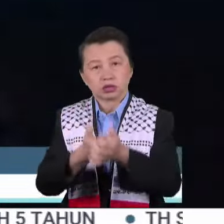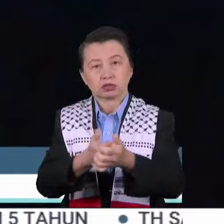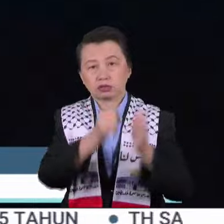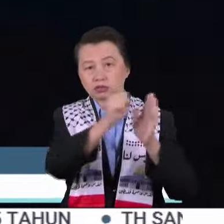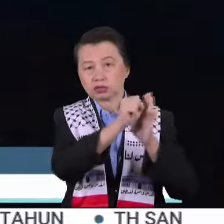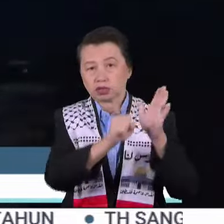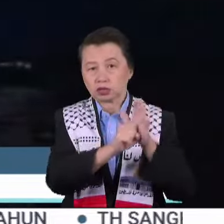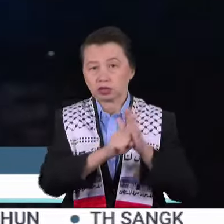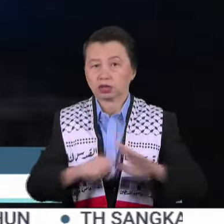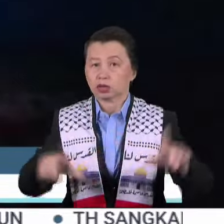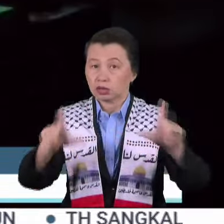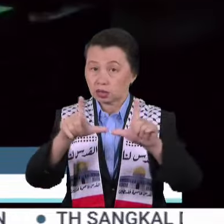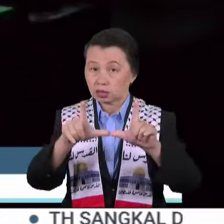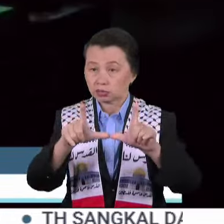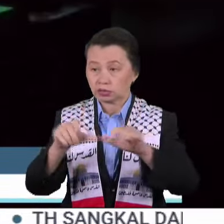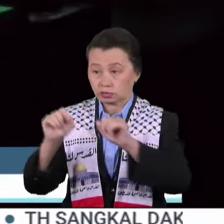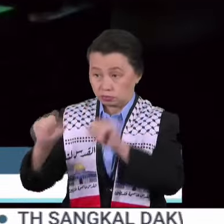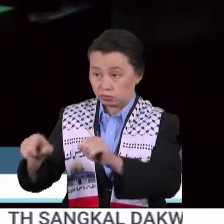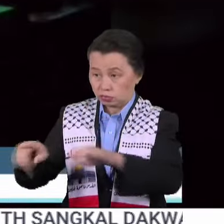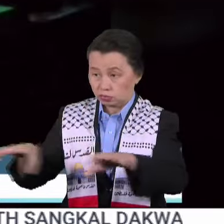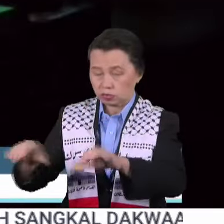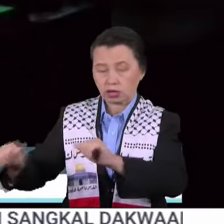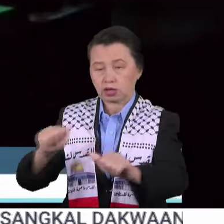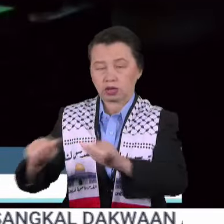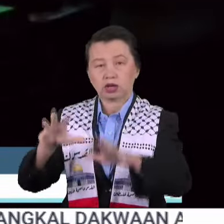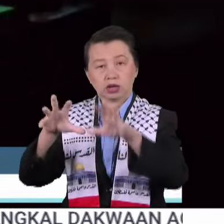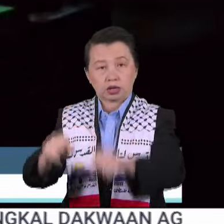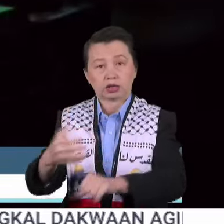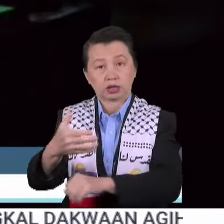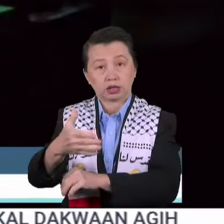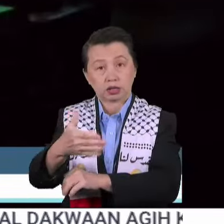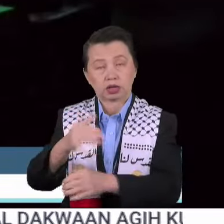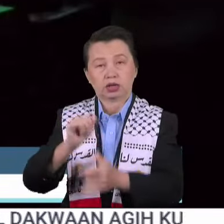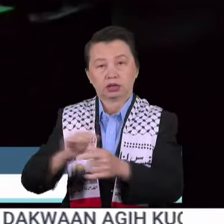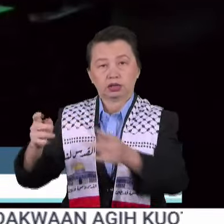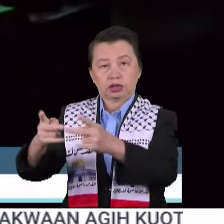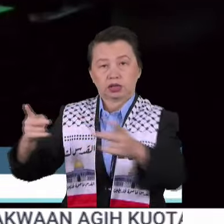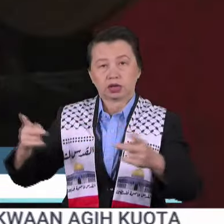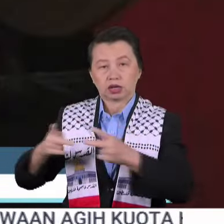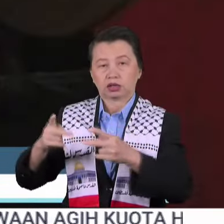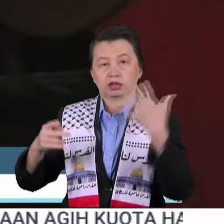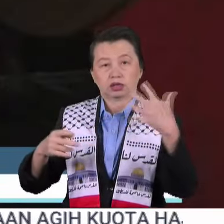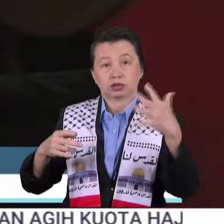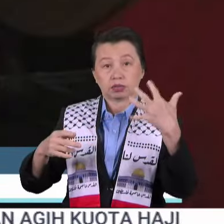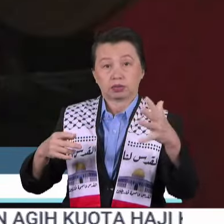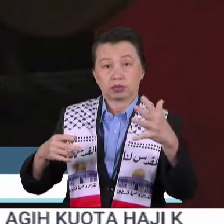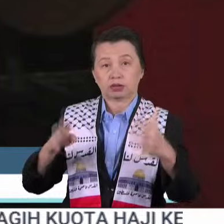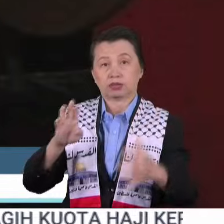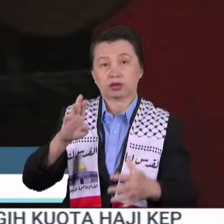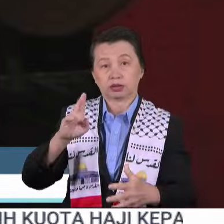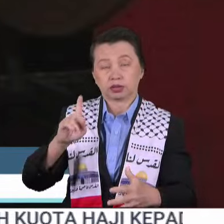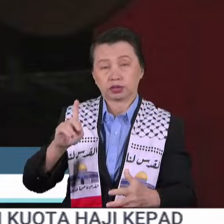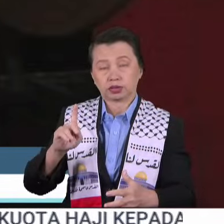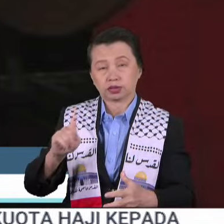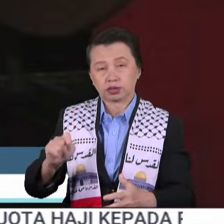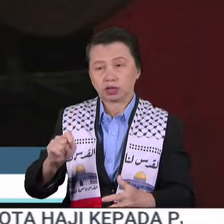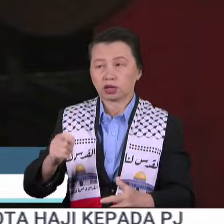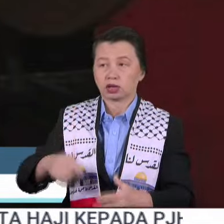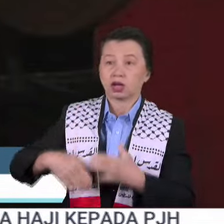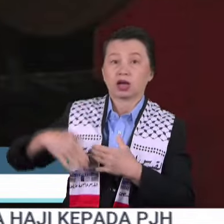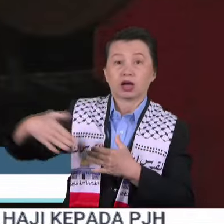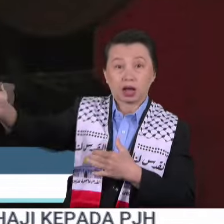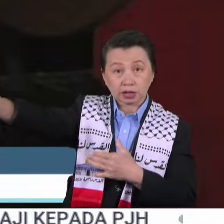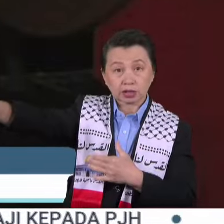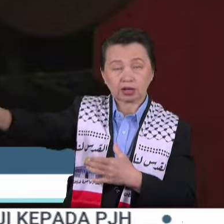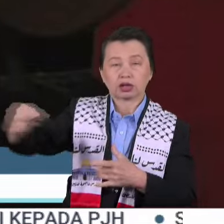ditetapkan dalam lesen yang hanya membenarkan menjalankan aktiviti menangkap ikan di kawasan 15 batu nautika dan ke atas daripada